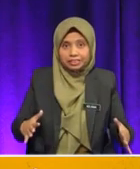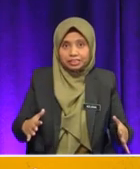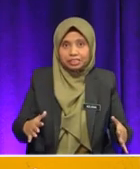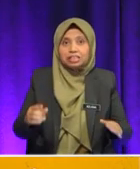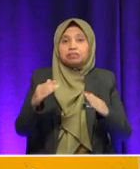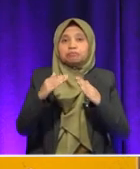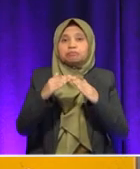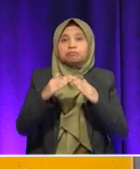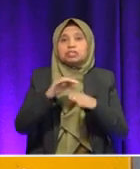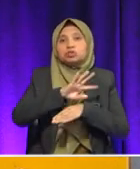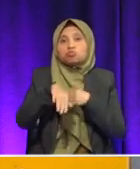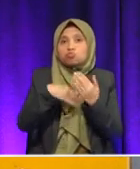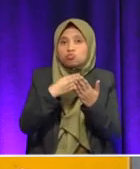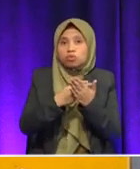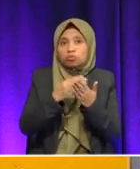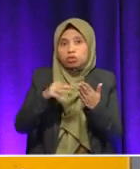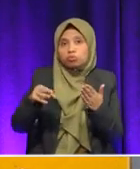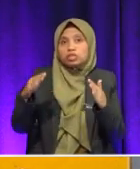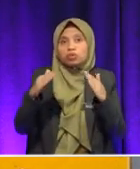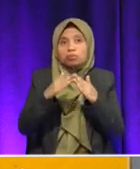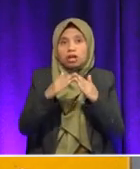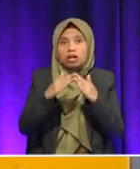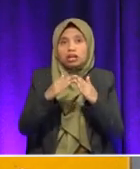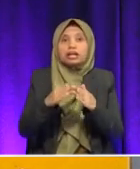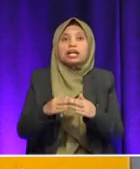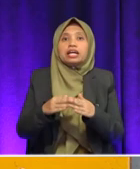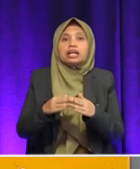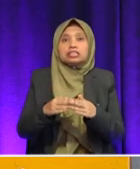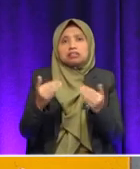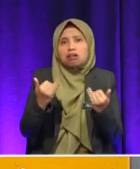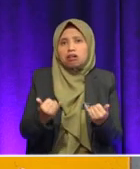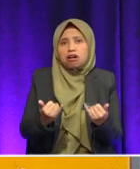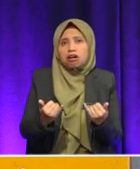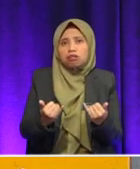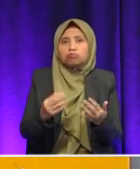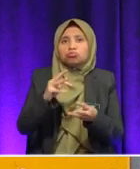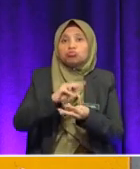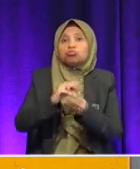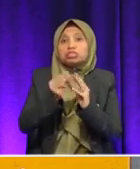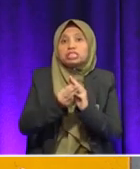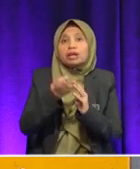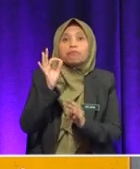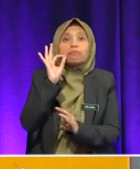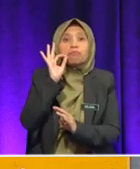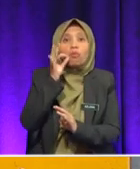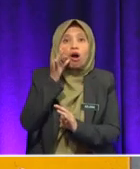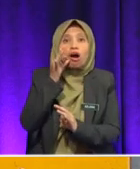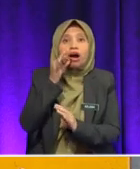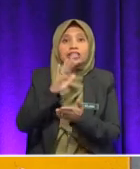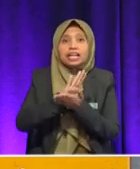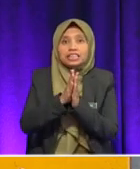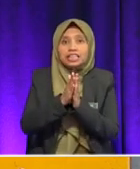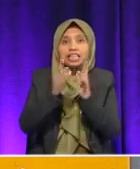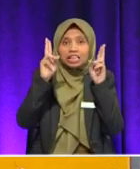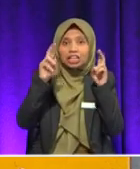rumah Cik gua harap sehat semuanya maklumlah syafiqah sekarang musim buah Oke tajuk kita seterusnya